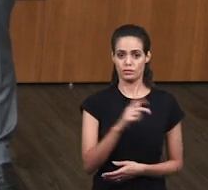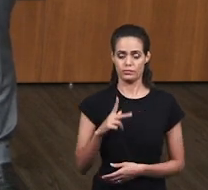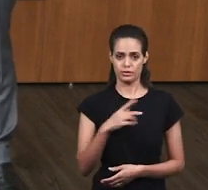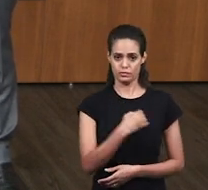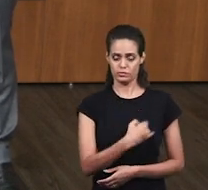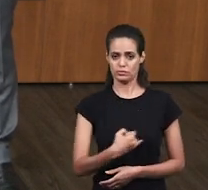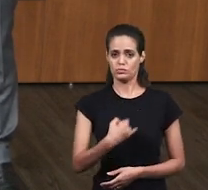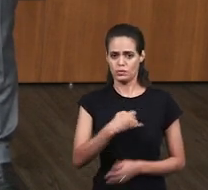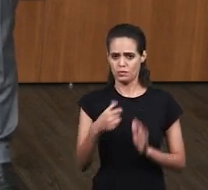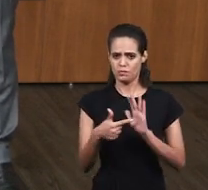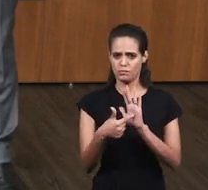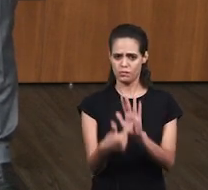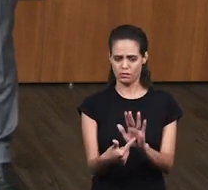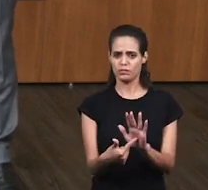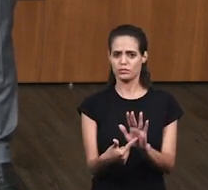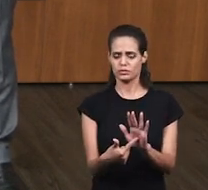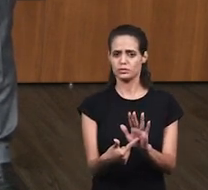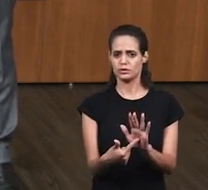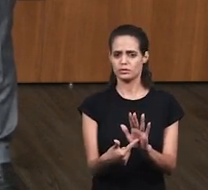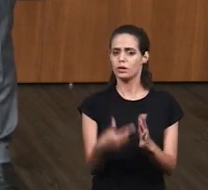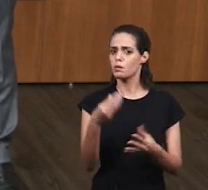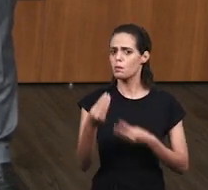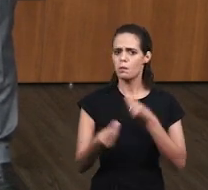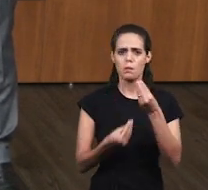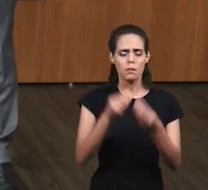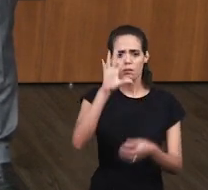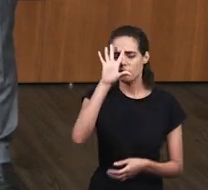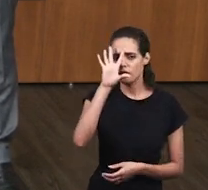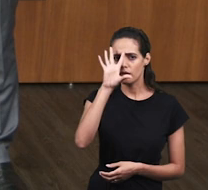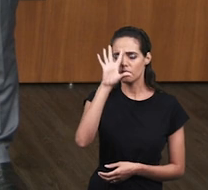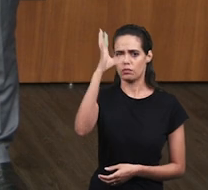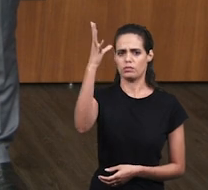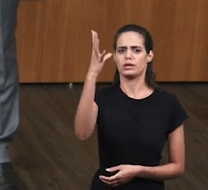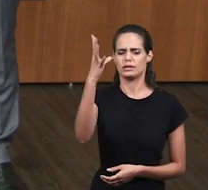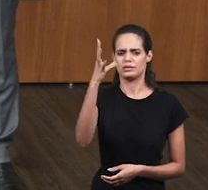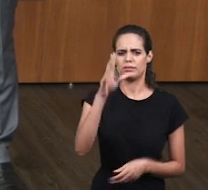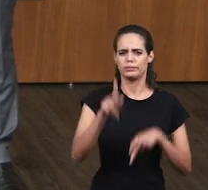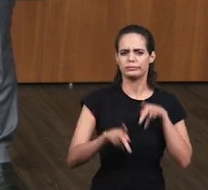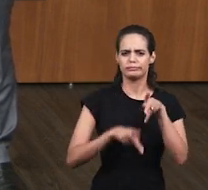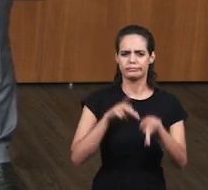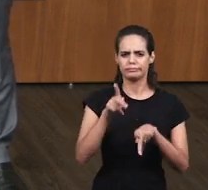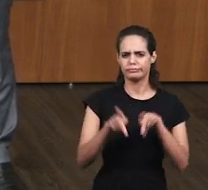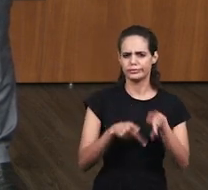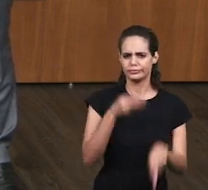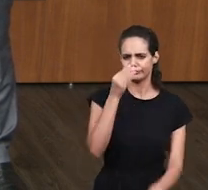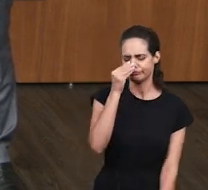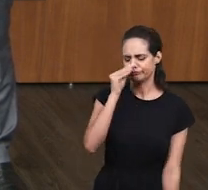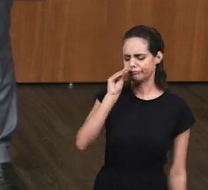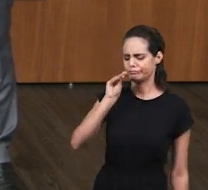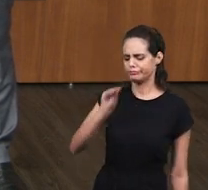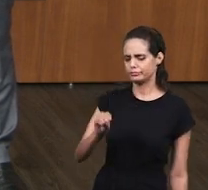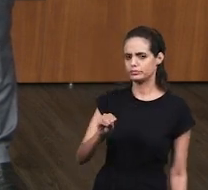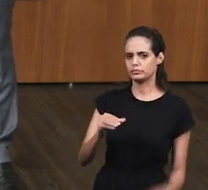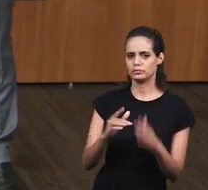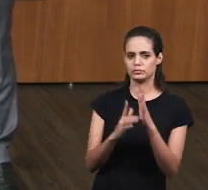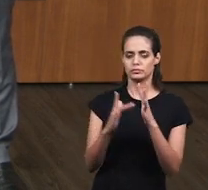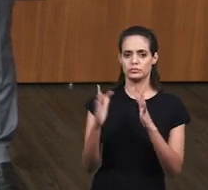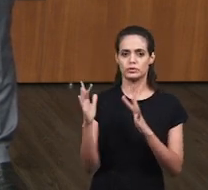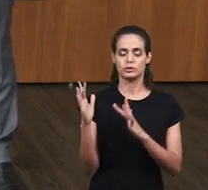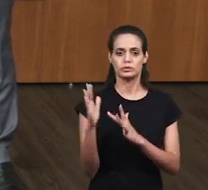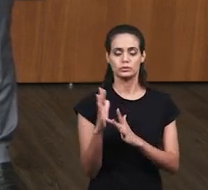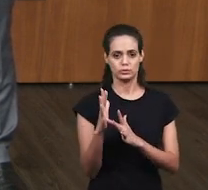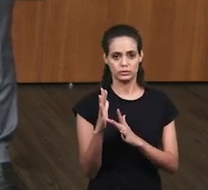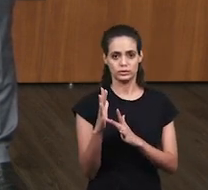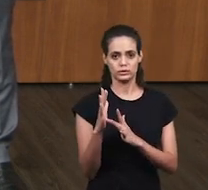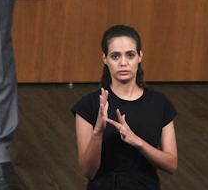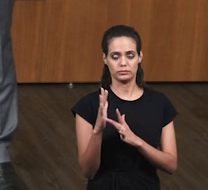des façons comme s'est passé le mépris au Seigneur Jésus. Et la prophétie s'est